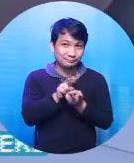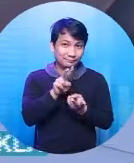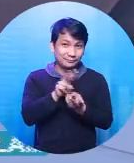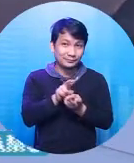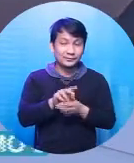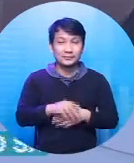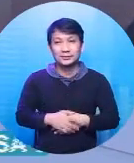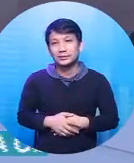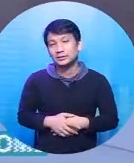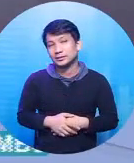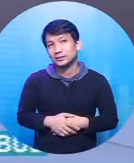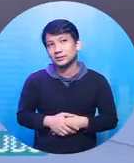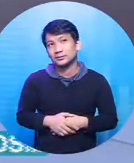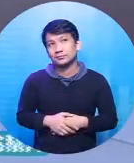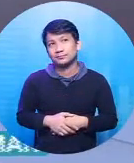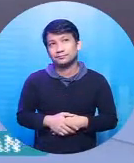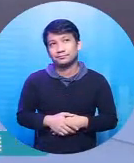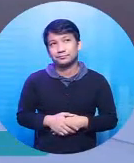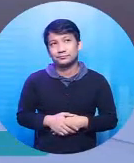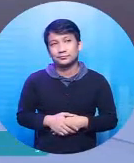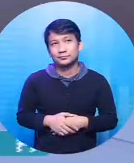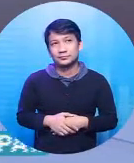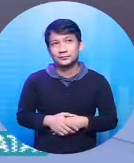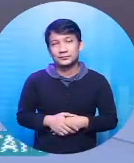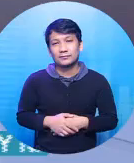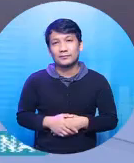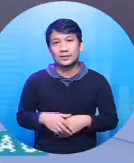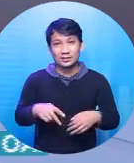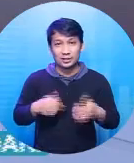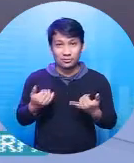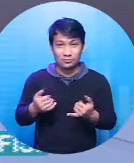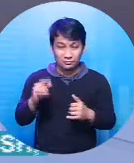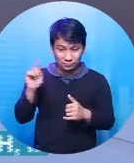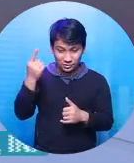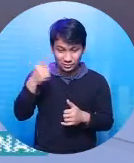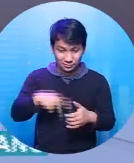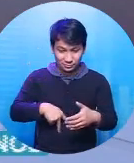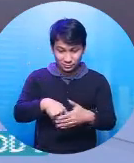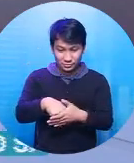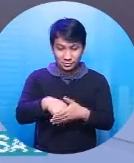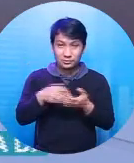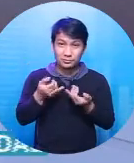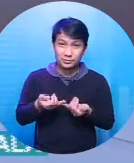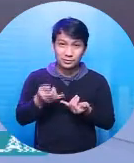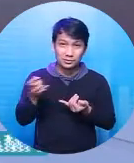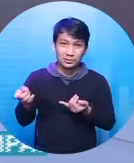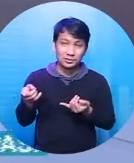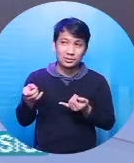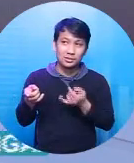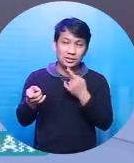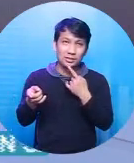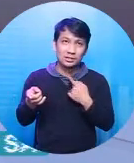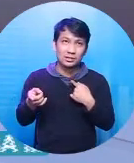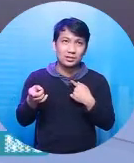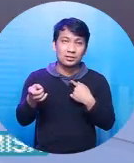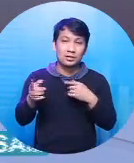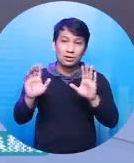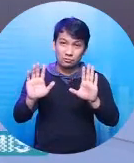Ngayon, buntis ang panganay. Nasa linyang telepono, lahat po ng